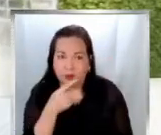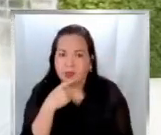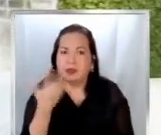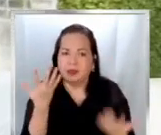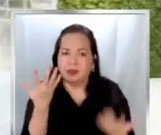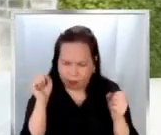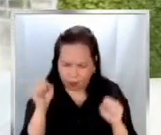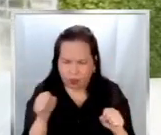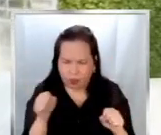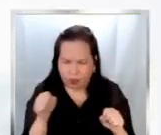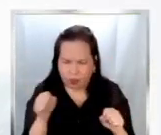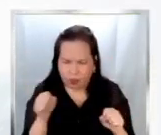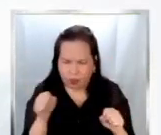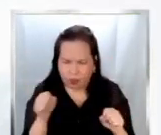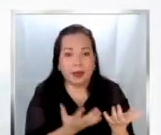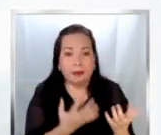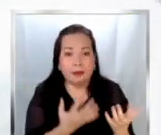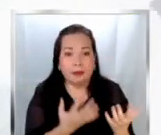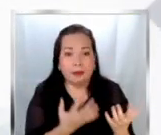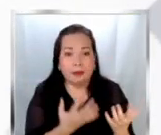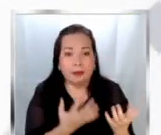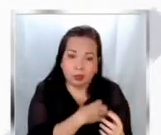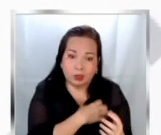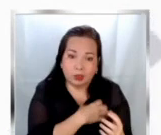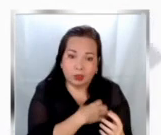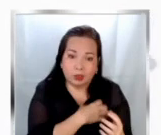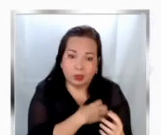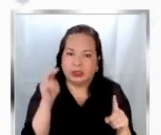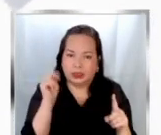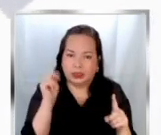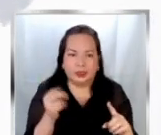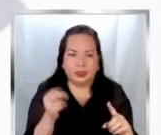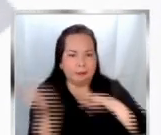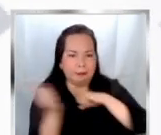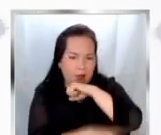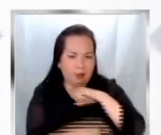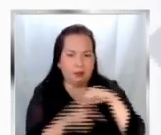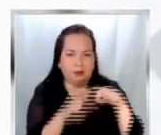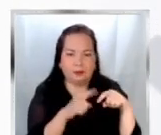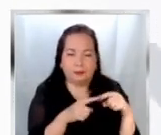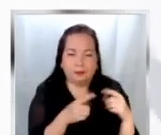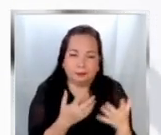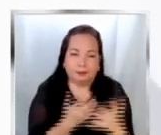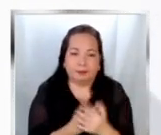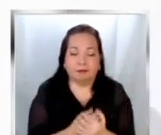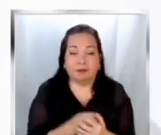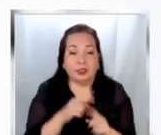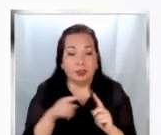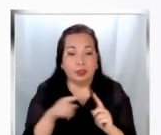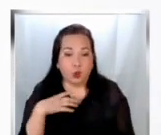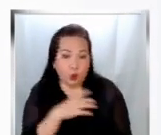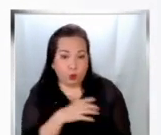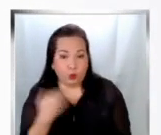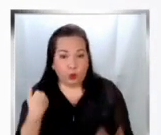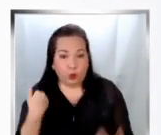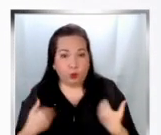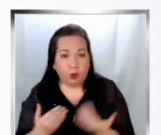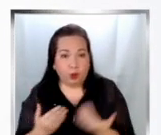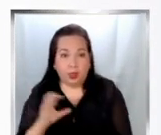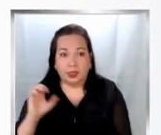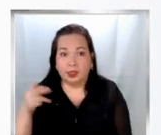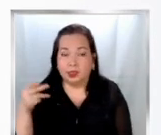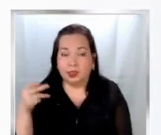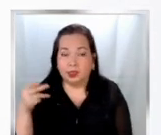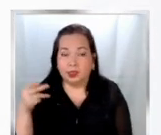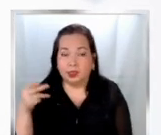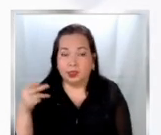sigurong managot sa ating batas. Tinatanggap naman ng Commission on Human Rights ang paunang ulat ng panel, pati na ang pagtiyak ng panel na